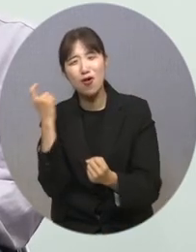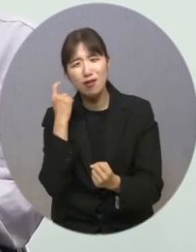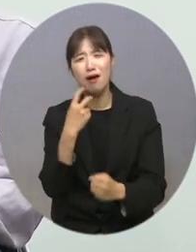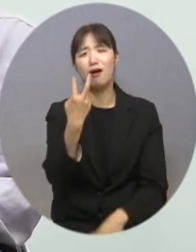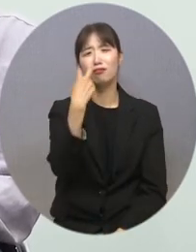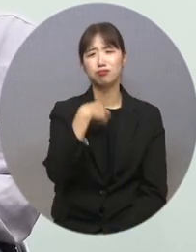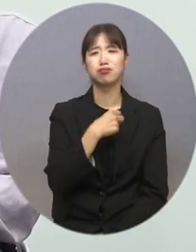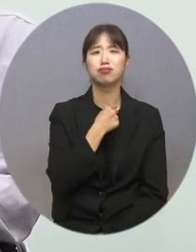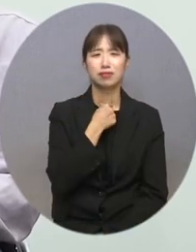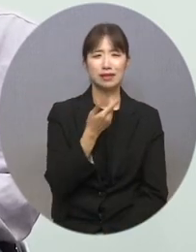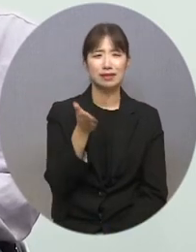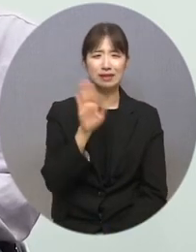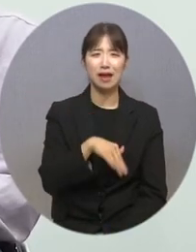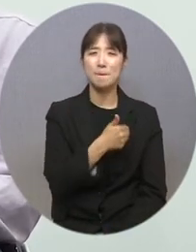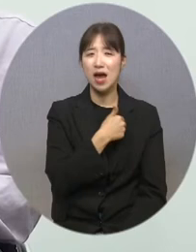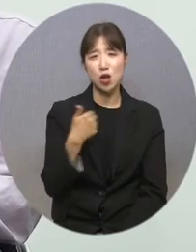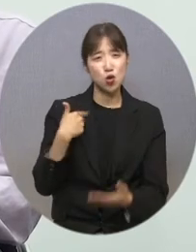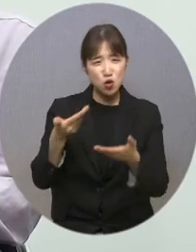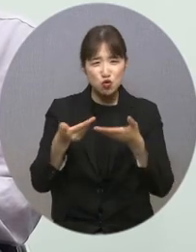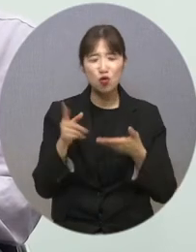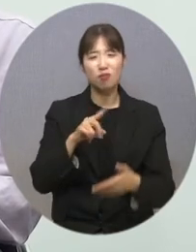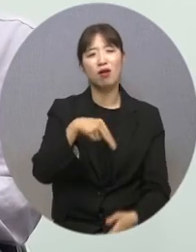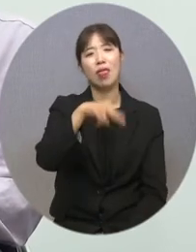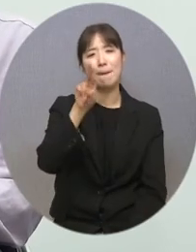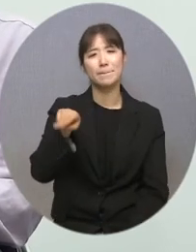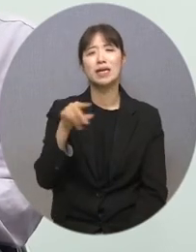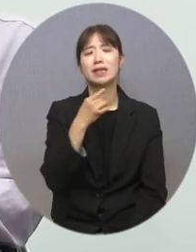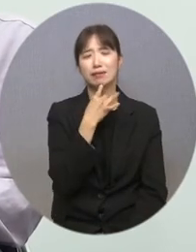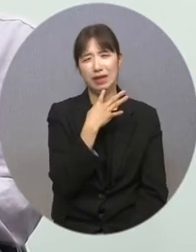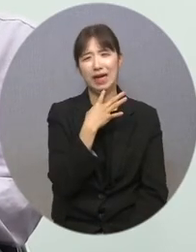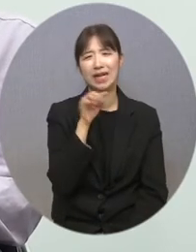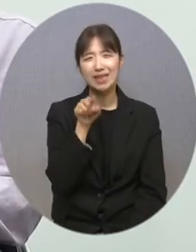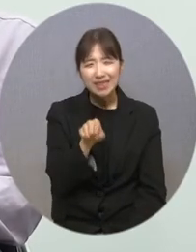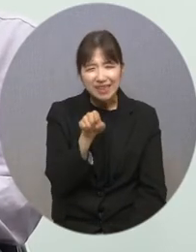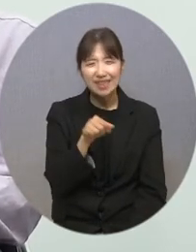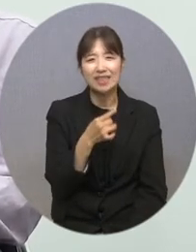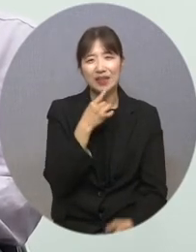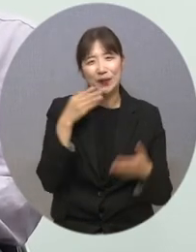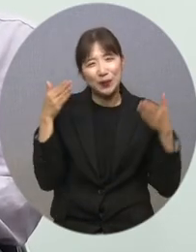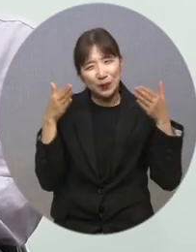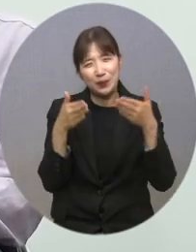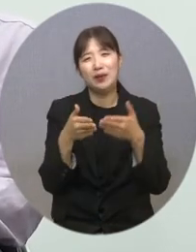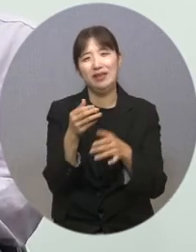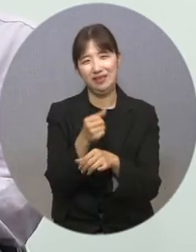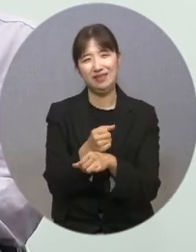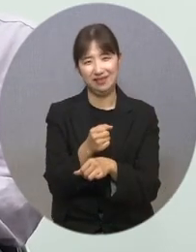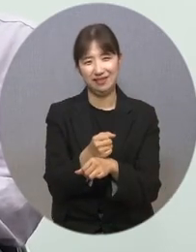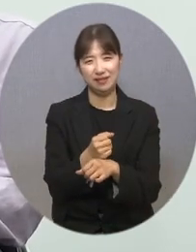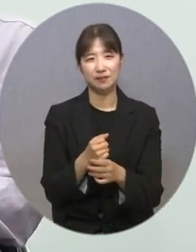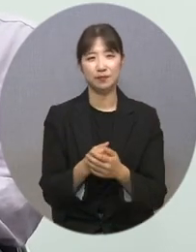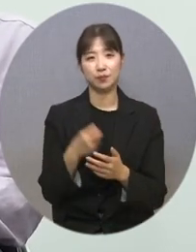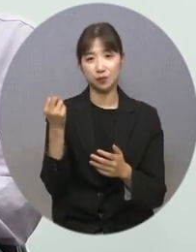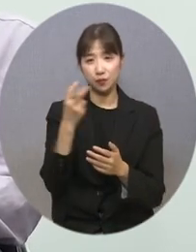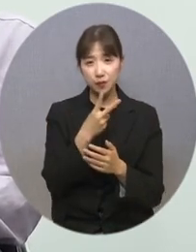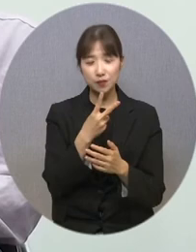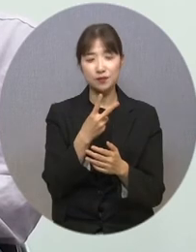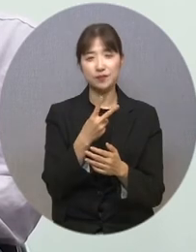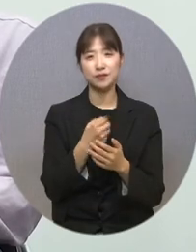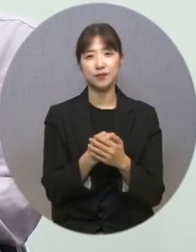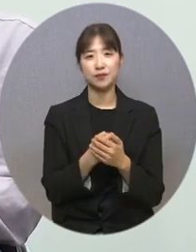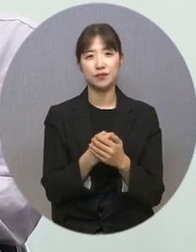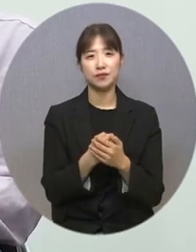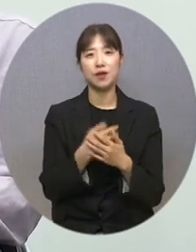싶은데 만족 1 은 굉장히 넷플릭스 밖에 없더라구요 조금 그래서 넷플릭스 반지에서 보고 있는 것 같아요 그리고